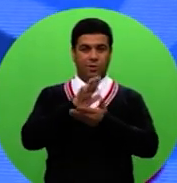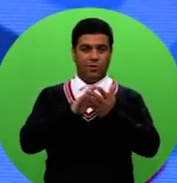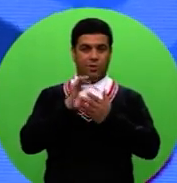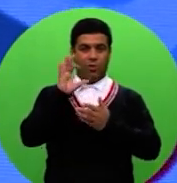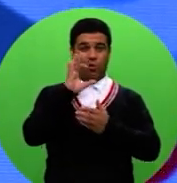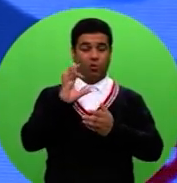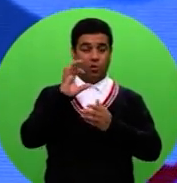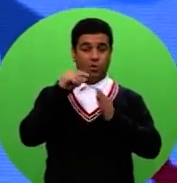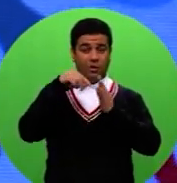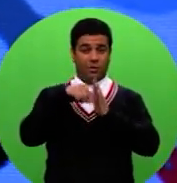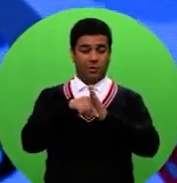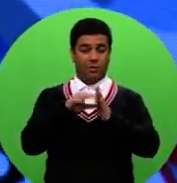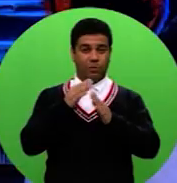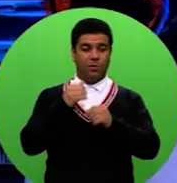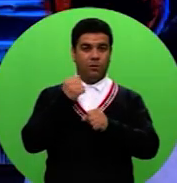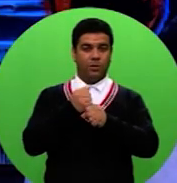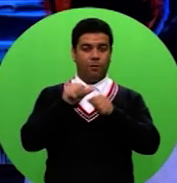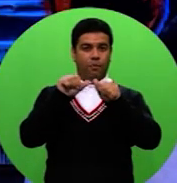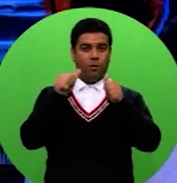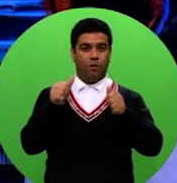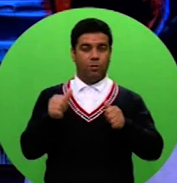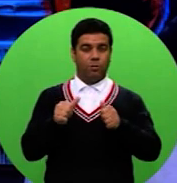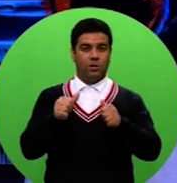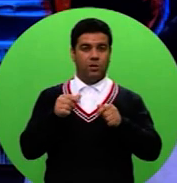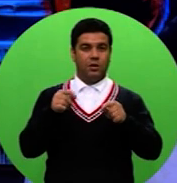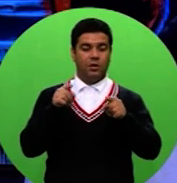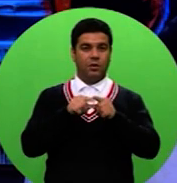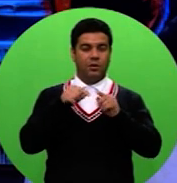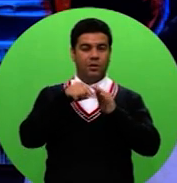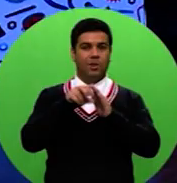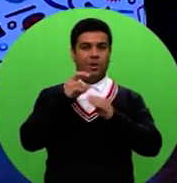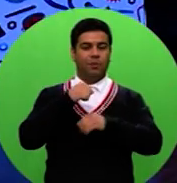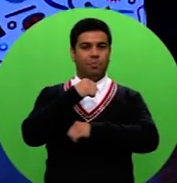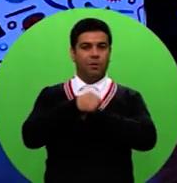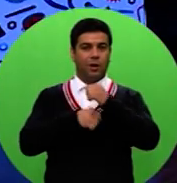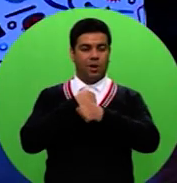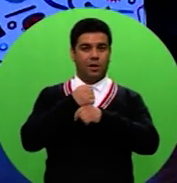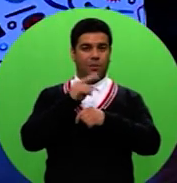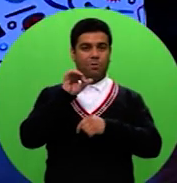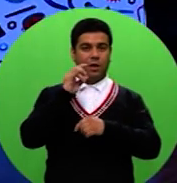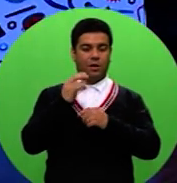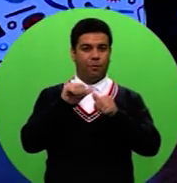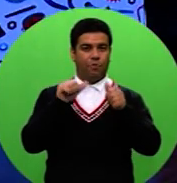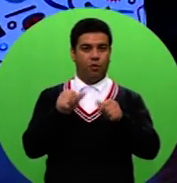Вот я катаю колобок и потом придаю ему форму немножко дыньки.